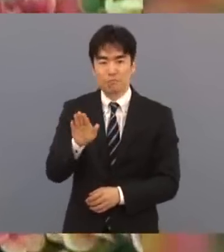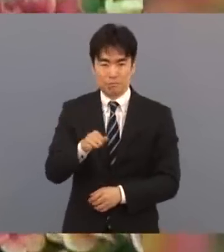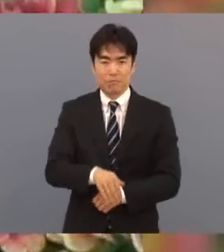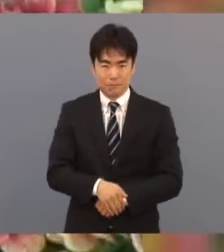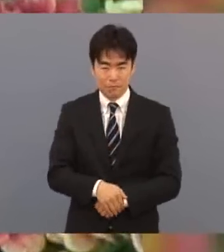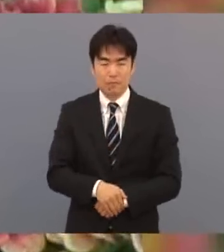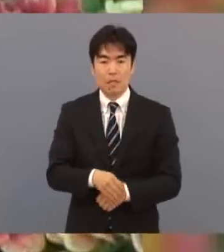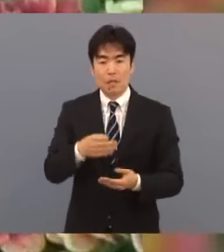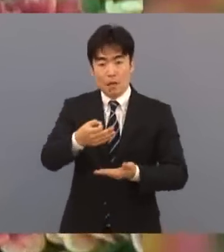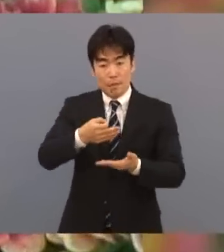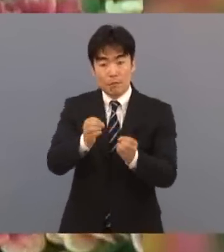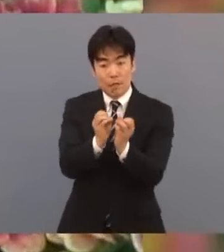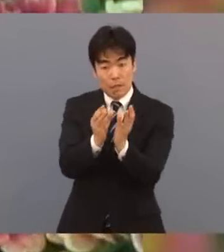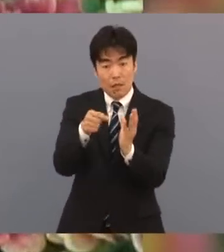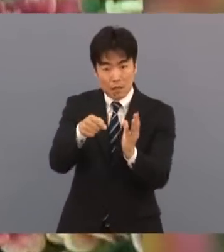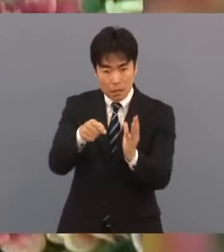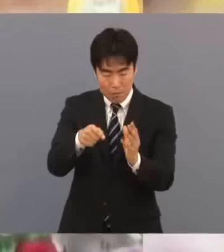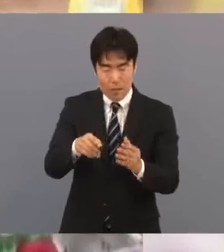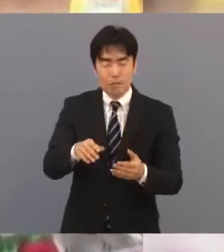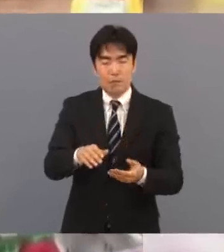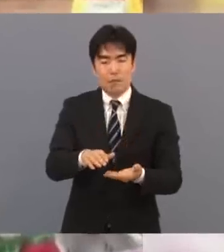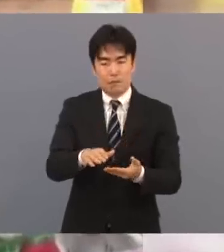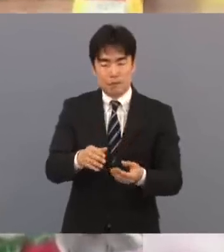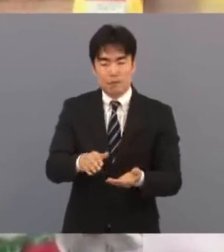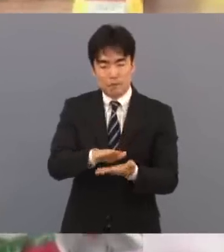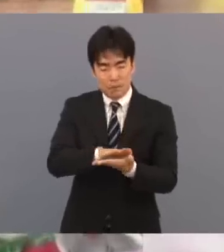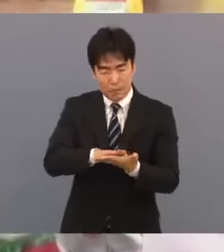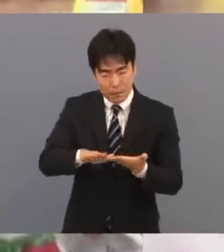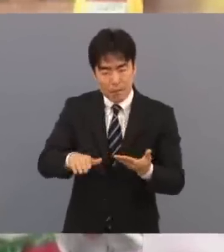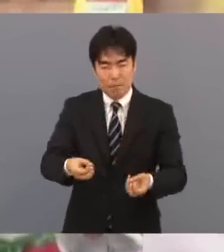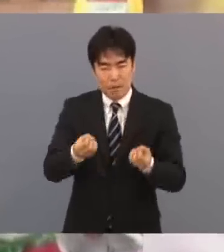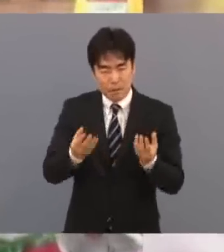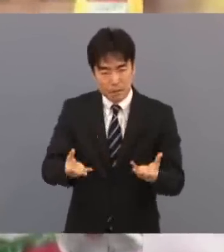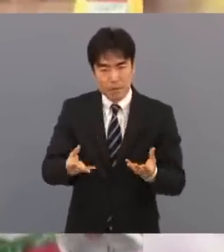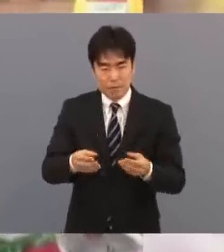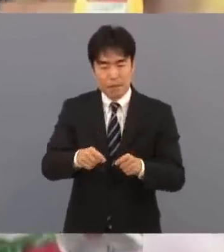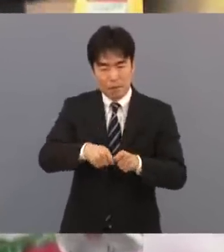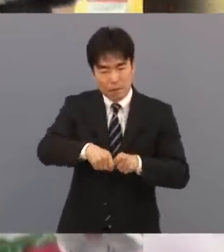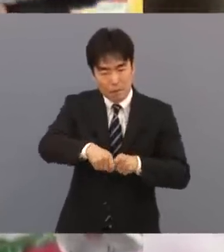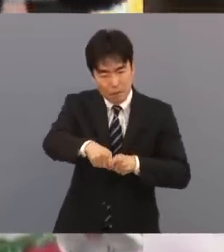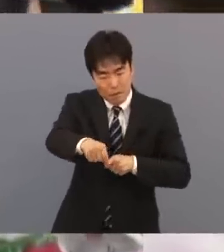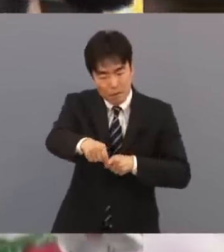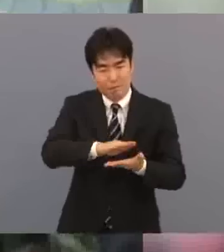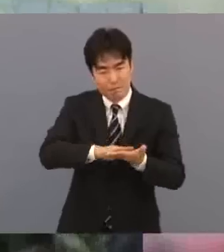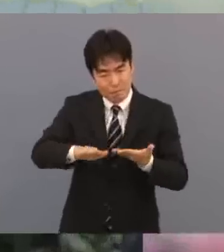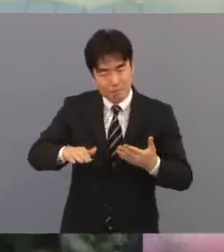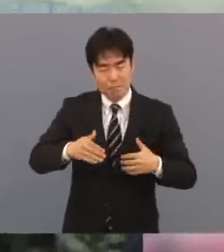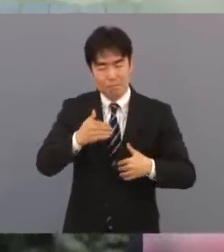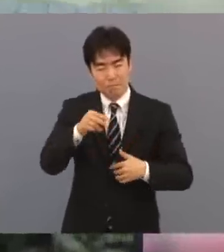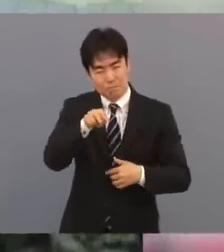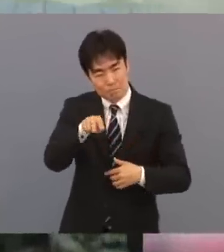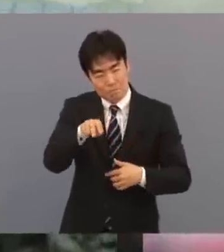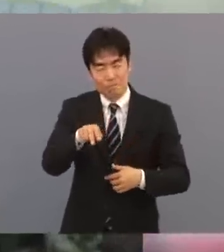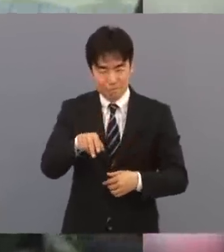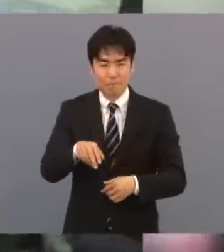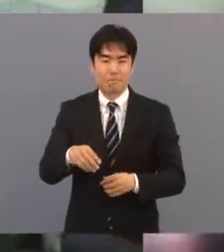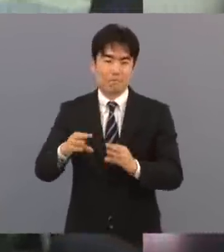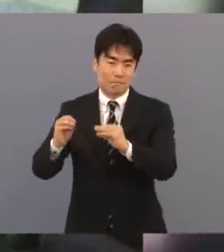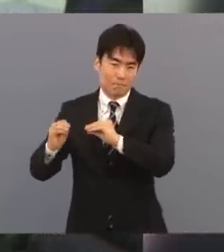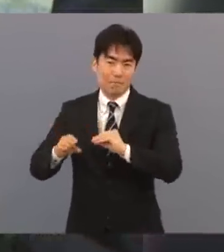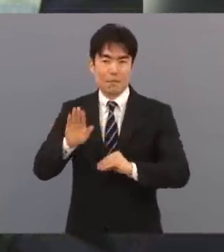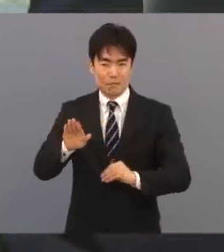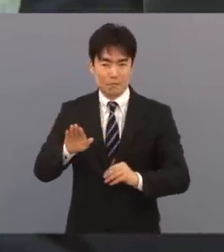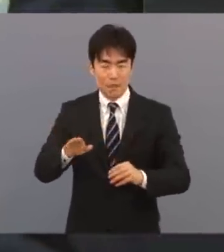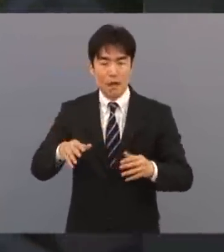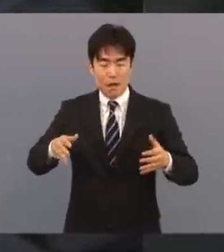こちらで販売される花はどれも新鮮で長持ちすると評判です。一足早い花の